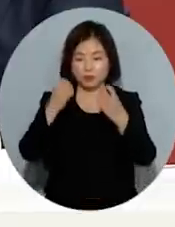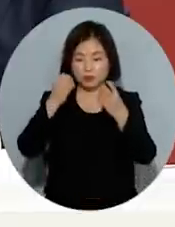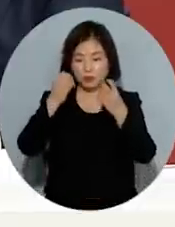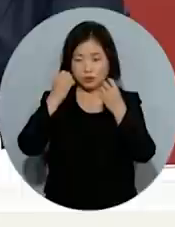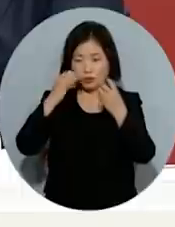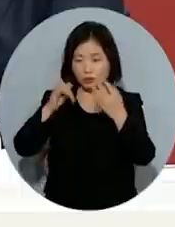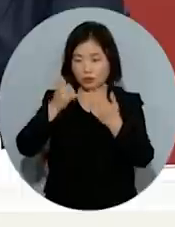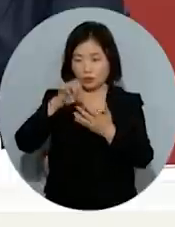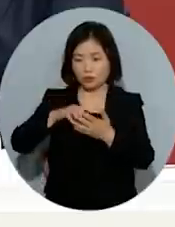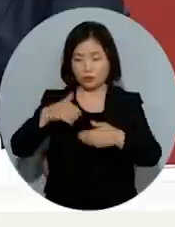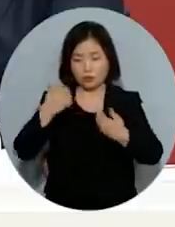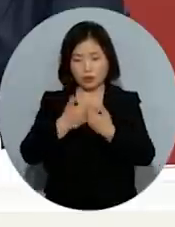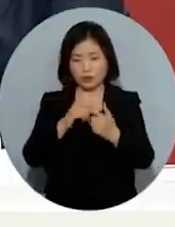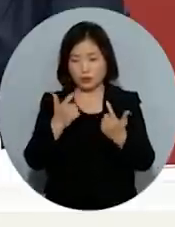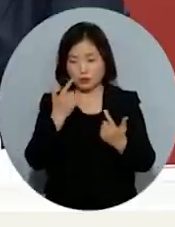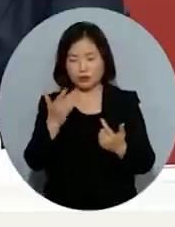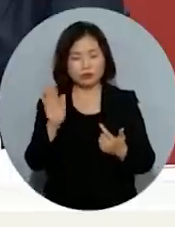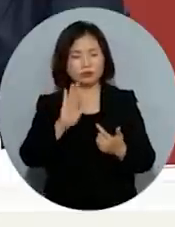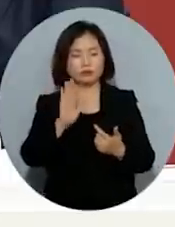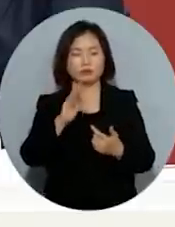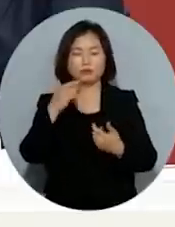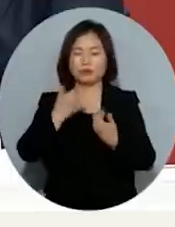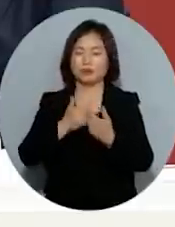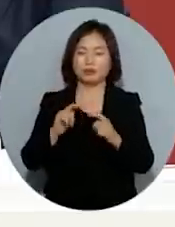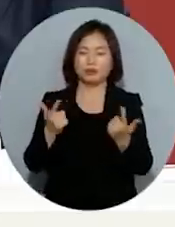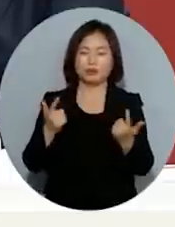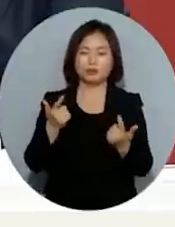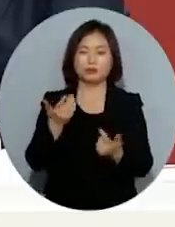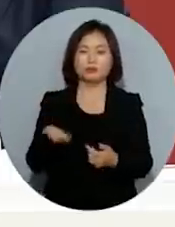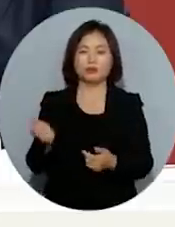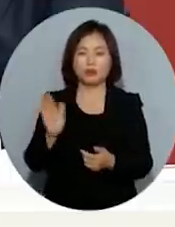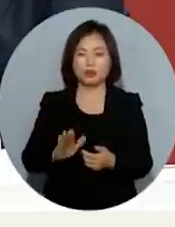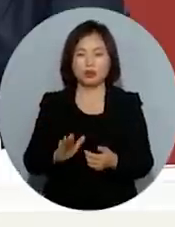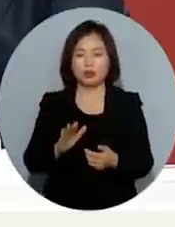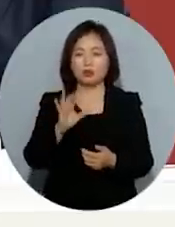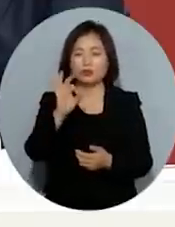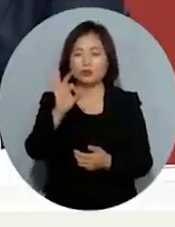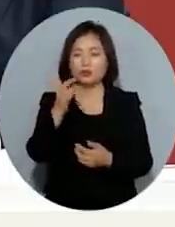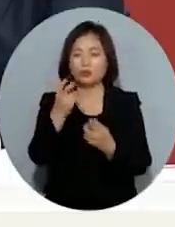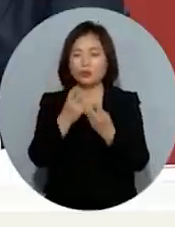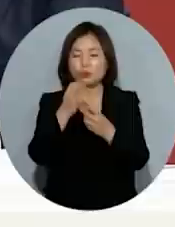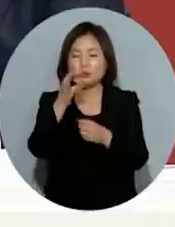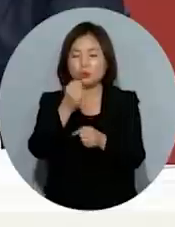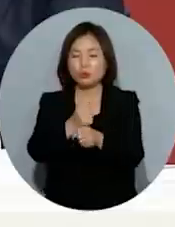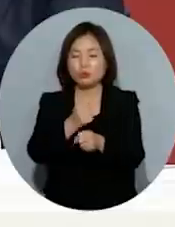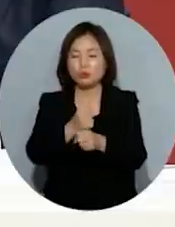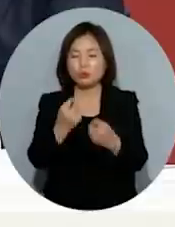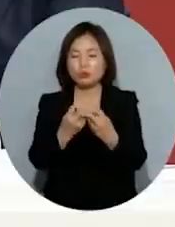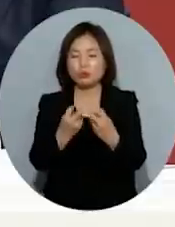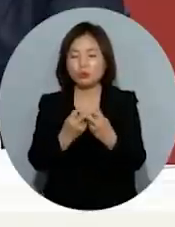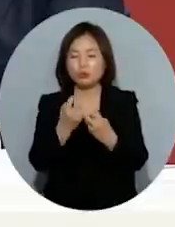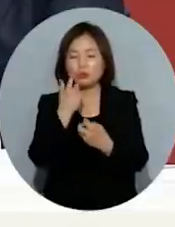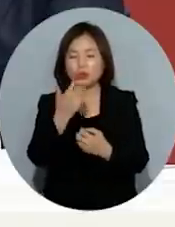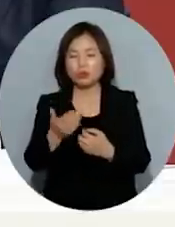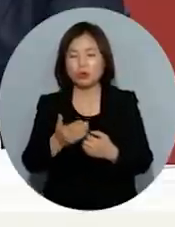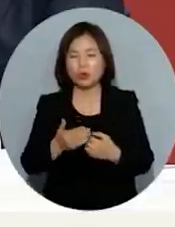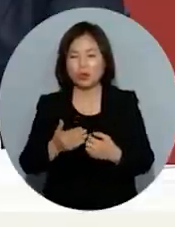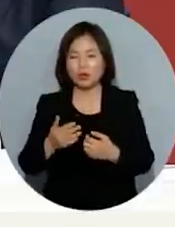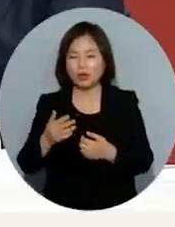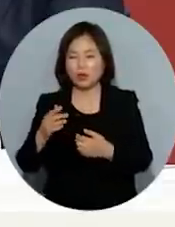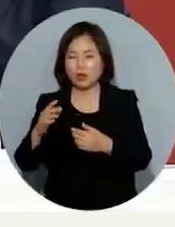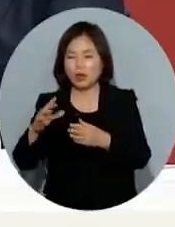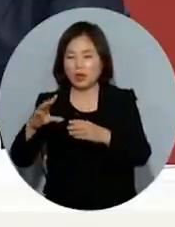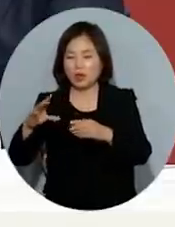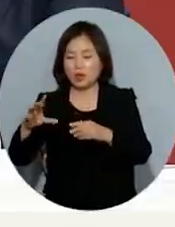하시죠? 저 반대 안 합니다. 예, 예. 다만 이게 비용을 어떤 식으로 조달할지에 대해서 기부대 양여가 과연